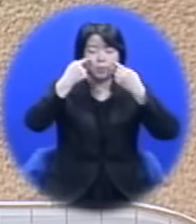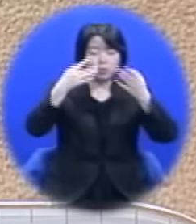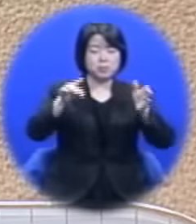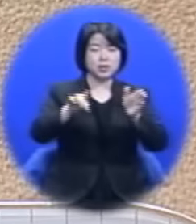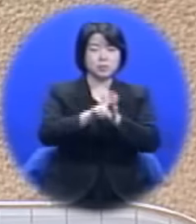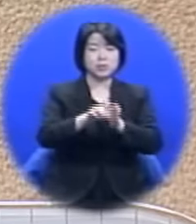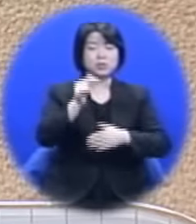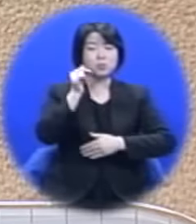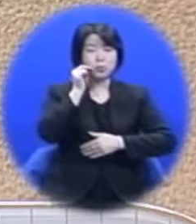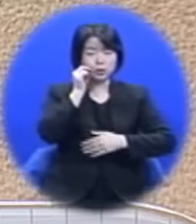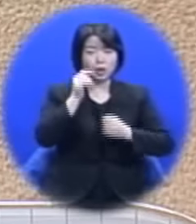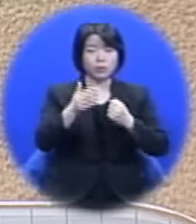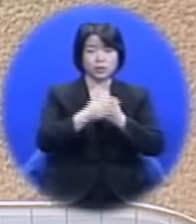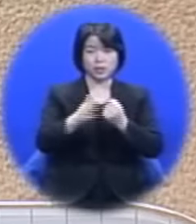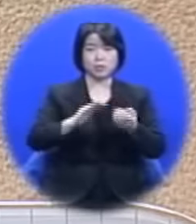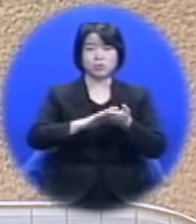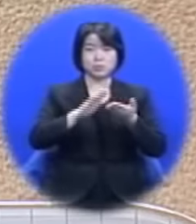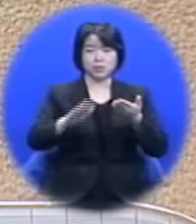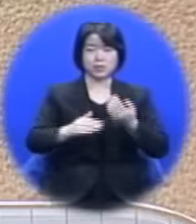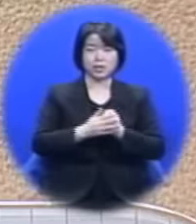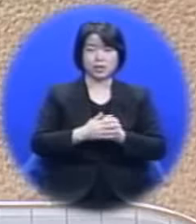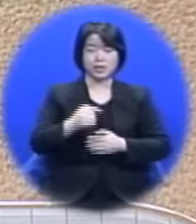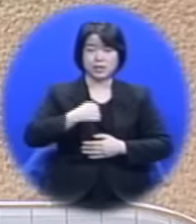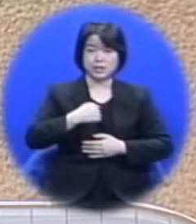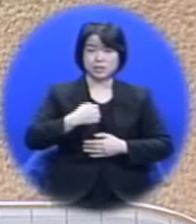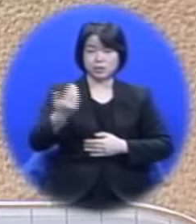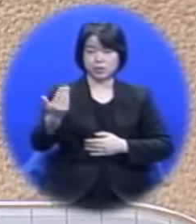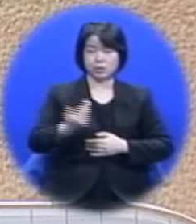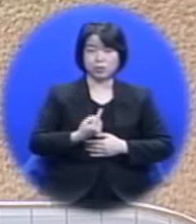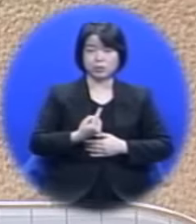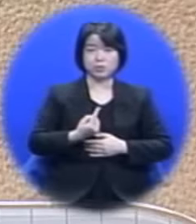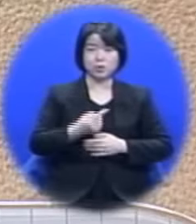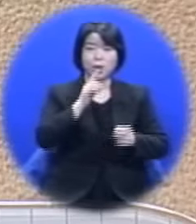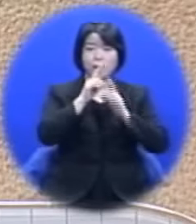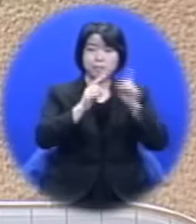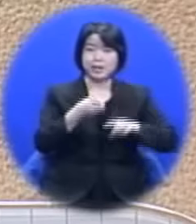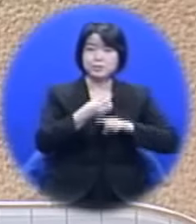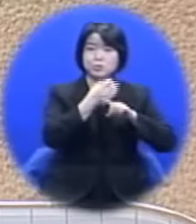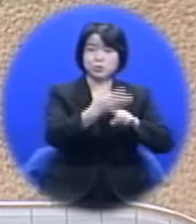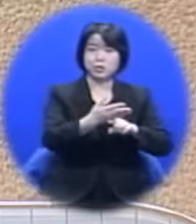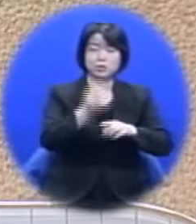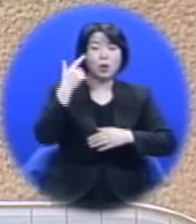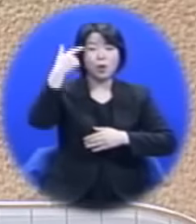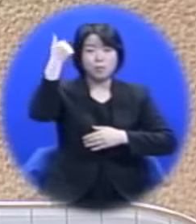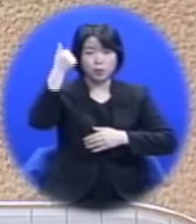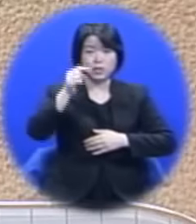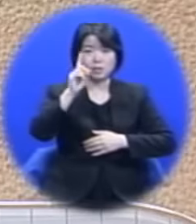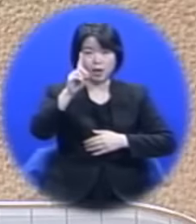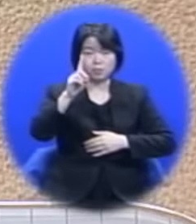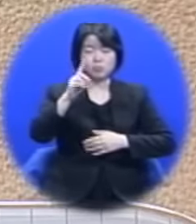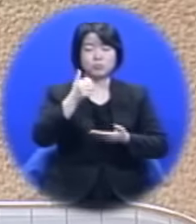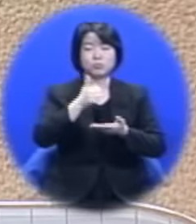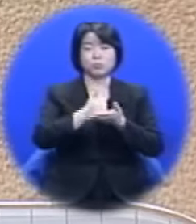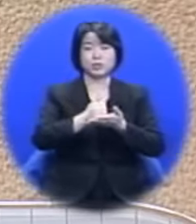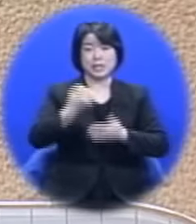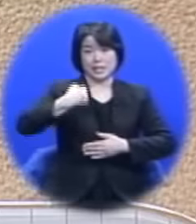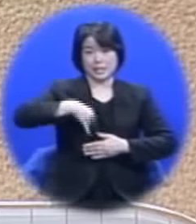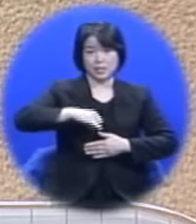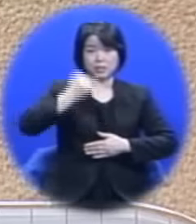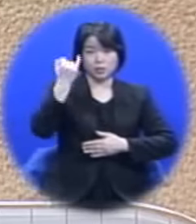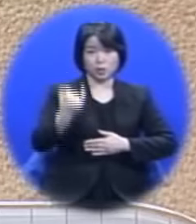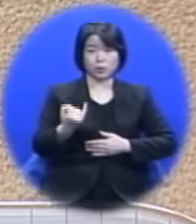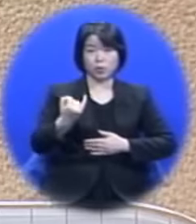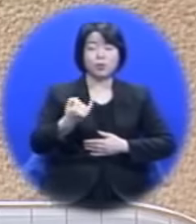것입니다 저에게 오셨던 말씀을 전해준 목사님 한 분이 여동생 이야기를 하셨습니다